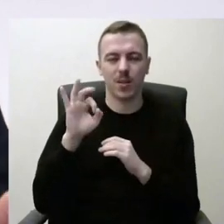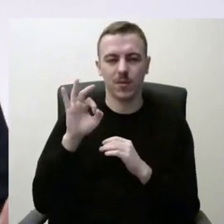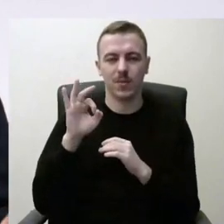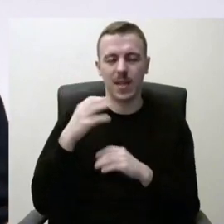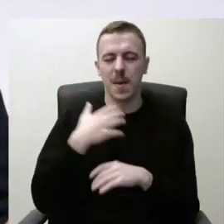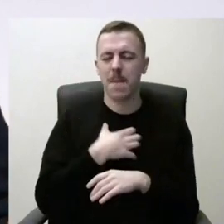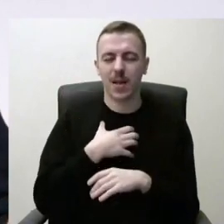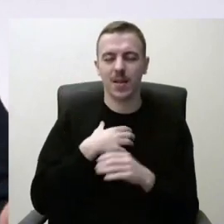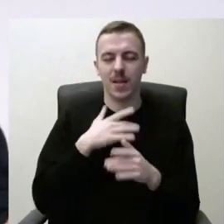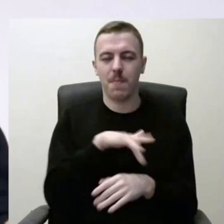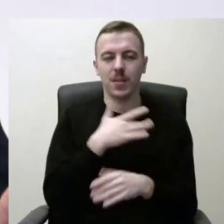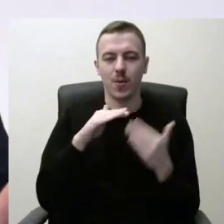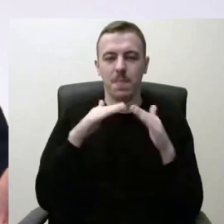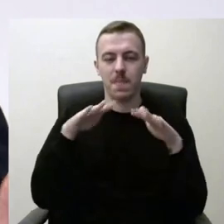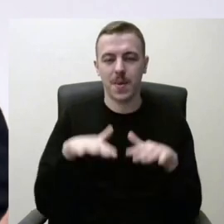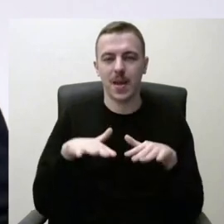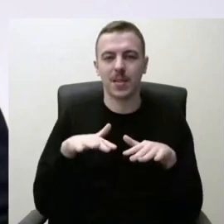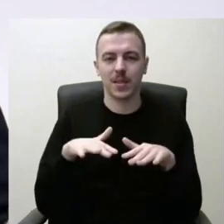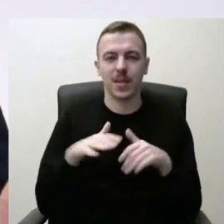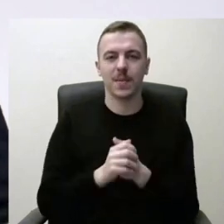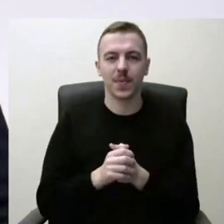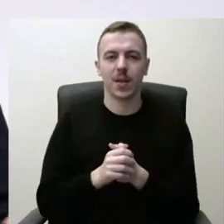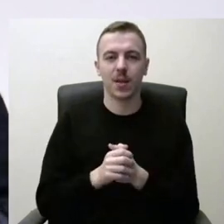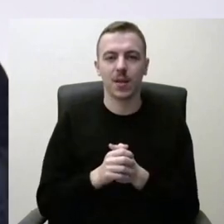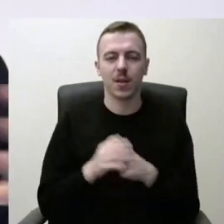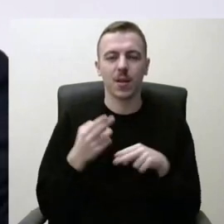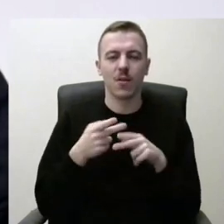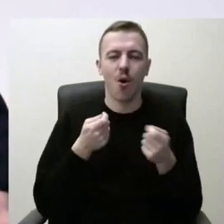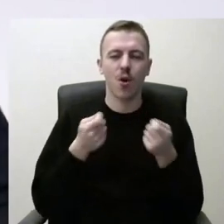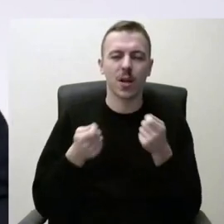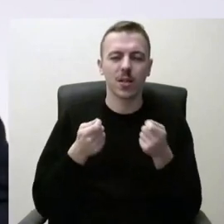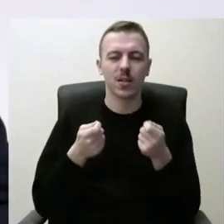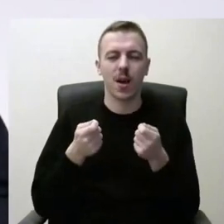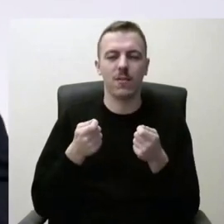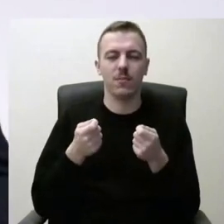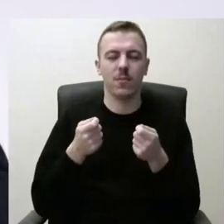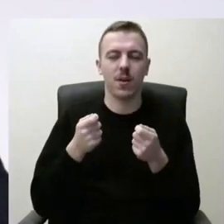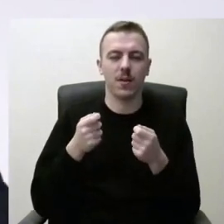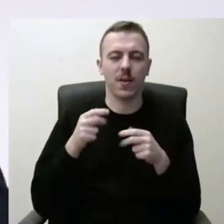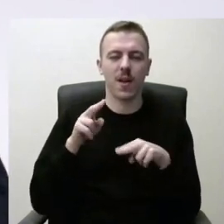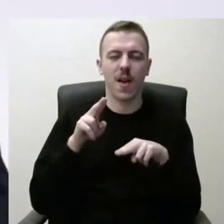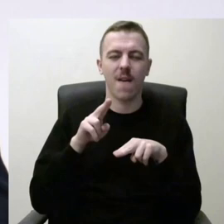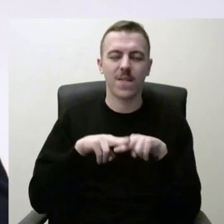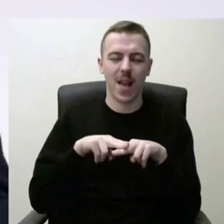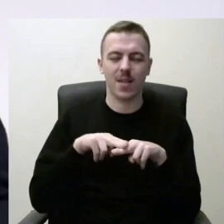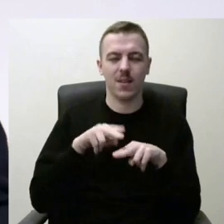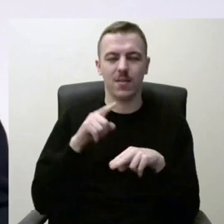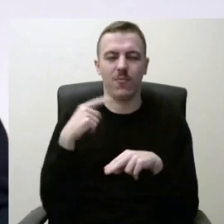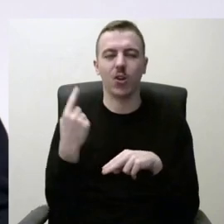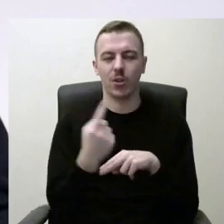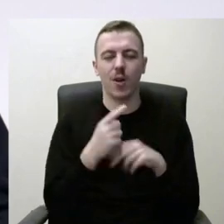paslaugų miestiečiams, už kurios organizavimą, vietinio susiekimo organizavimą, tiesiogiai